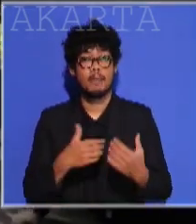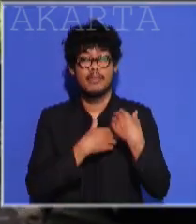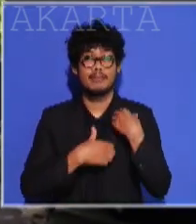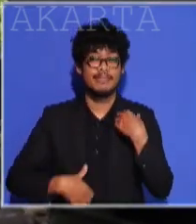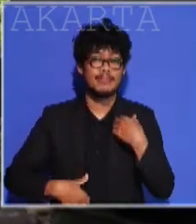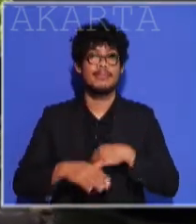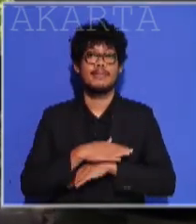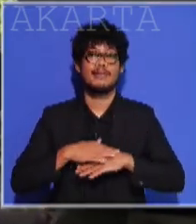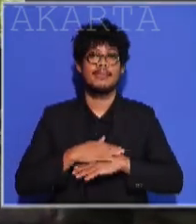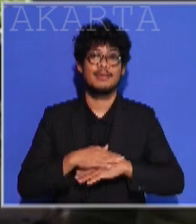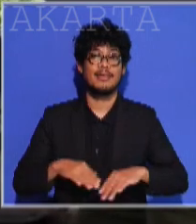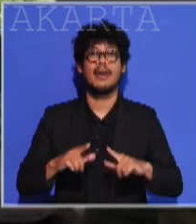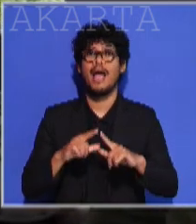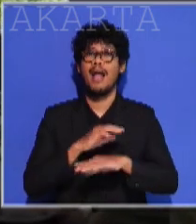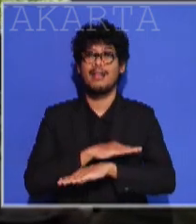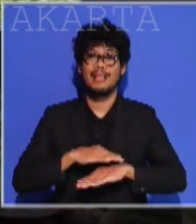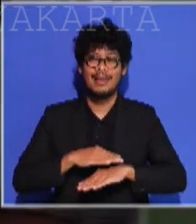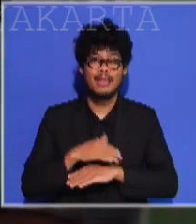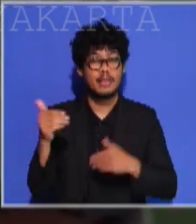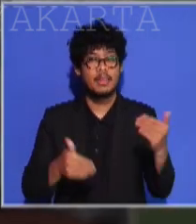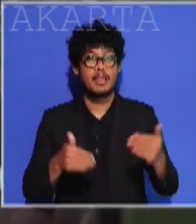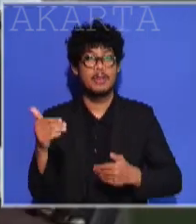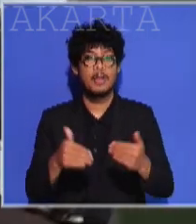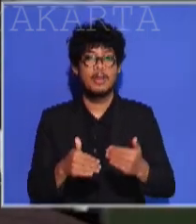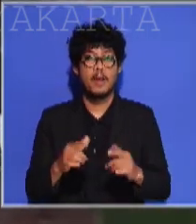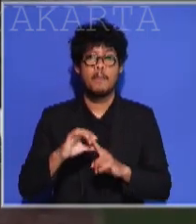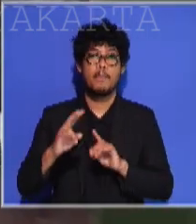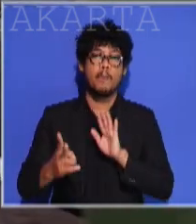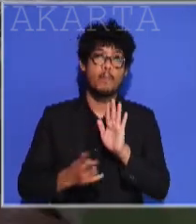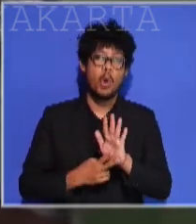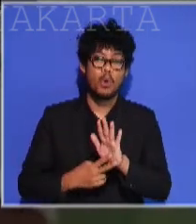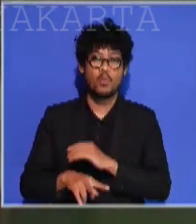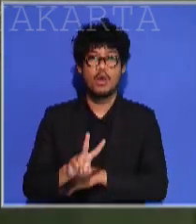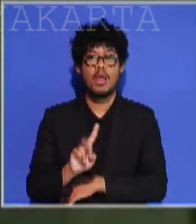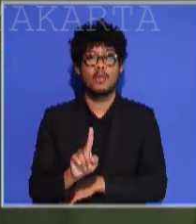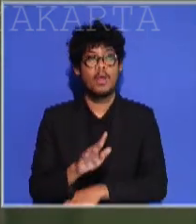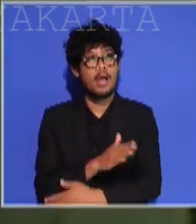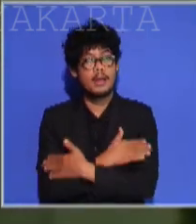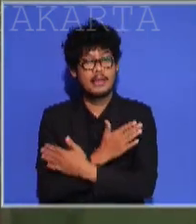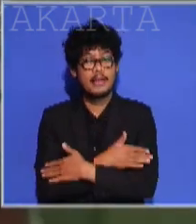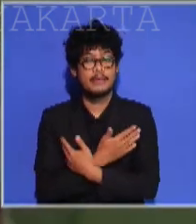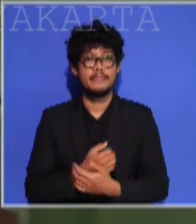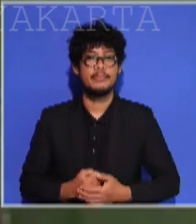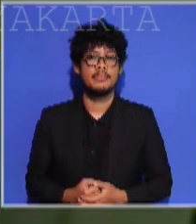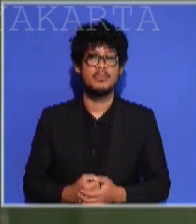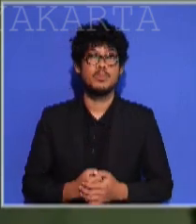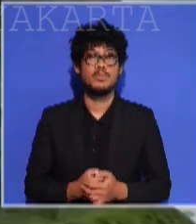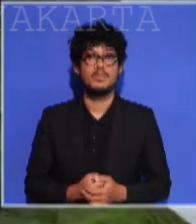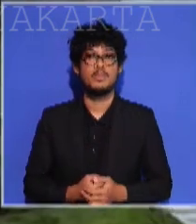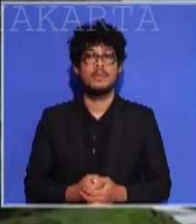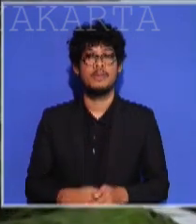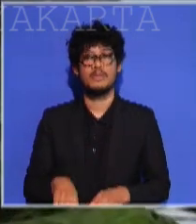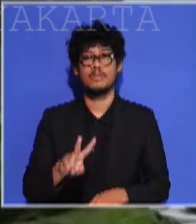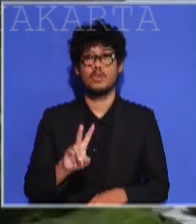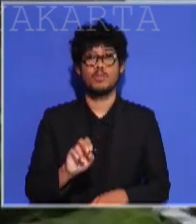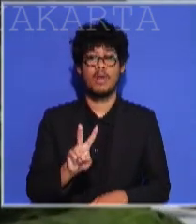dan ofisial yang hadir dalam PON ke-21 di wilayah Aceh. PON 21 Aceh Sumut 2024 diharapkan